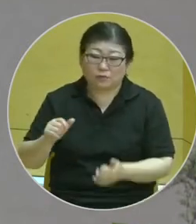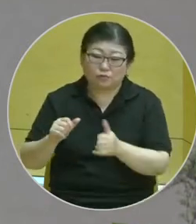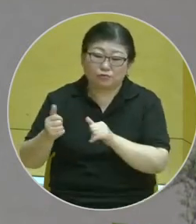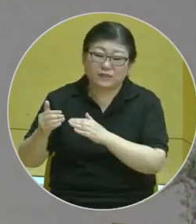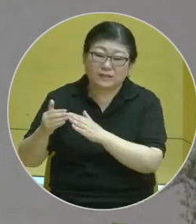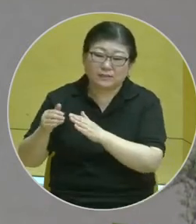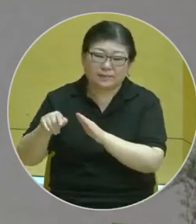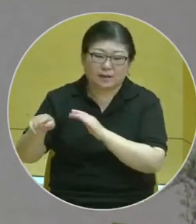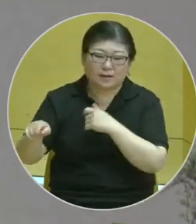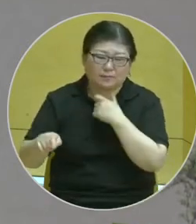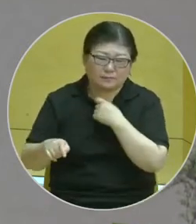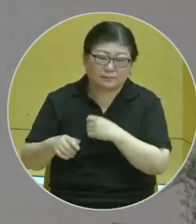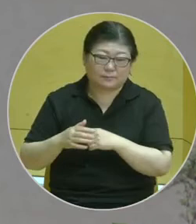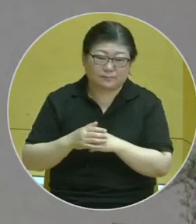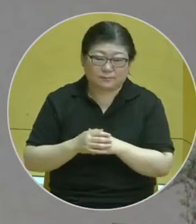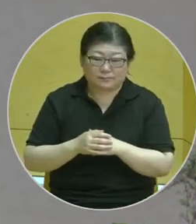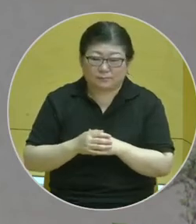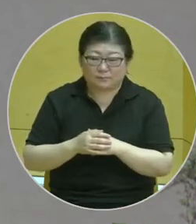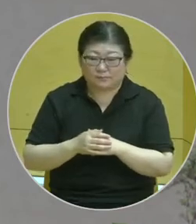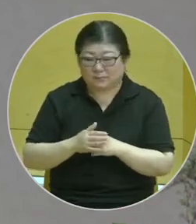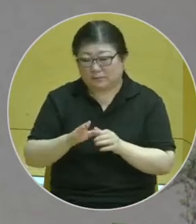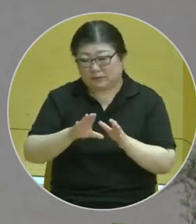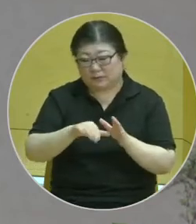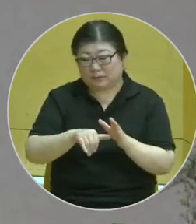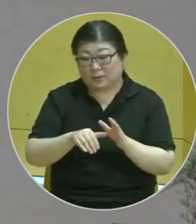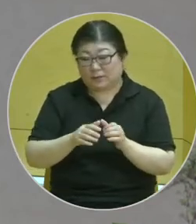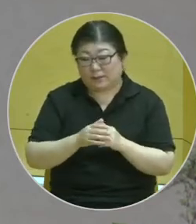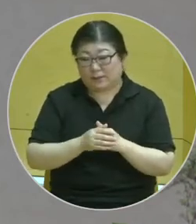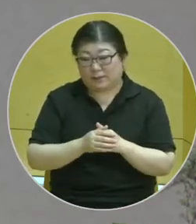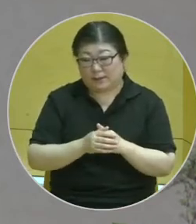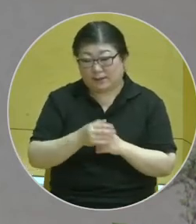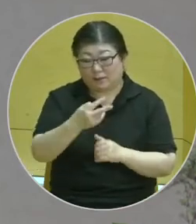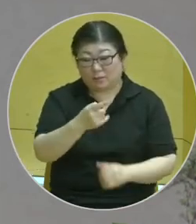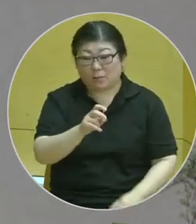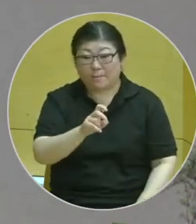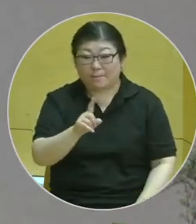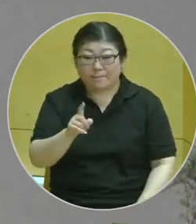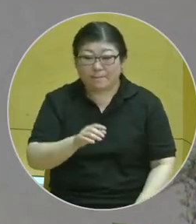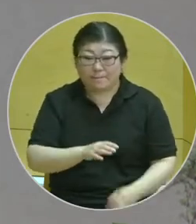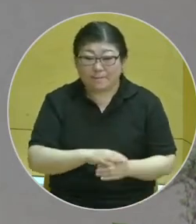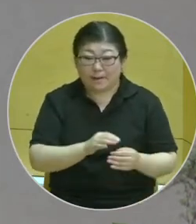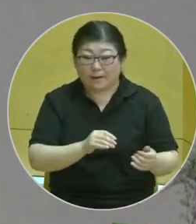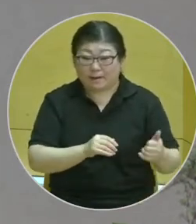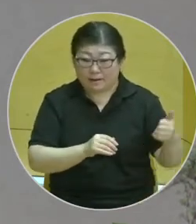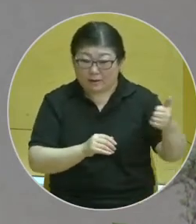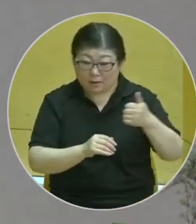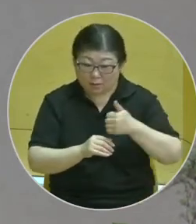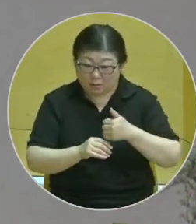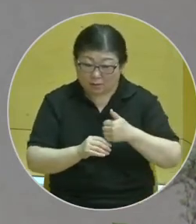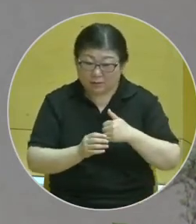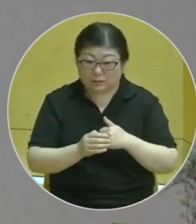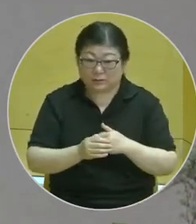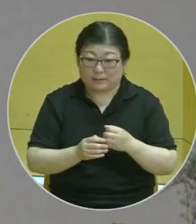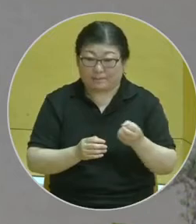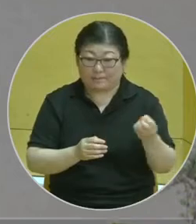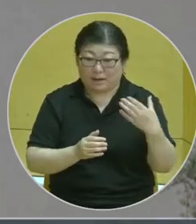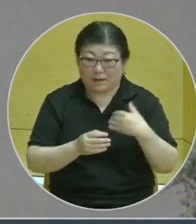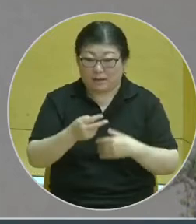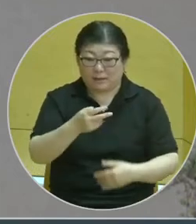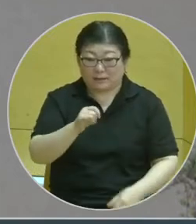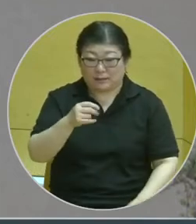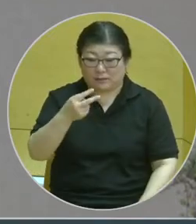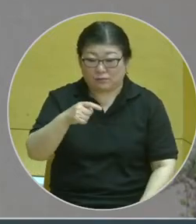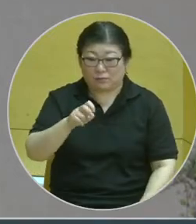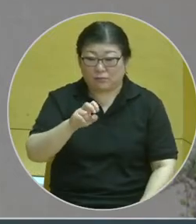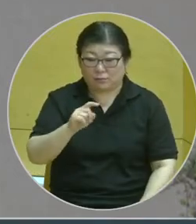가기를 원하셨습니다 그때 이 도마가 나타나서 요한복음 11장 식물들이 얘기합니다 디드 뭐라고